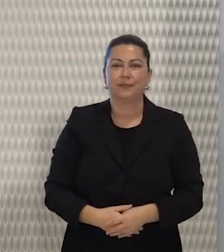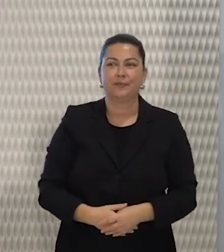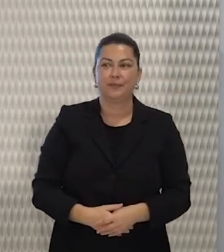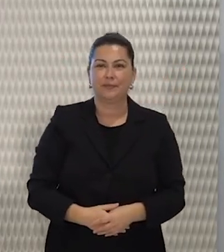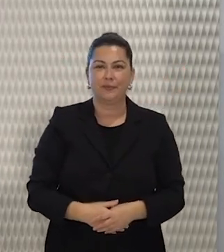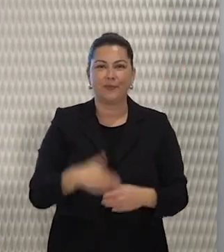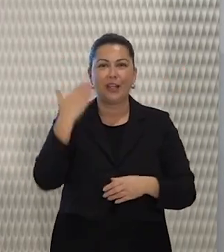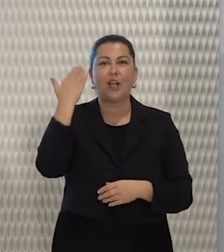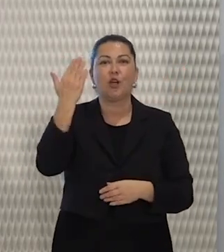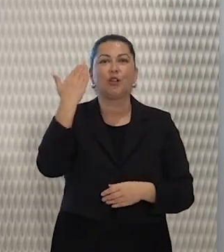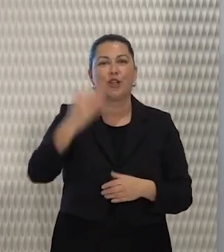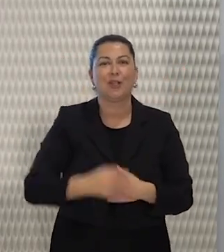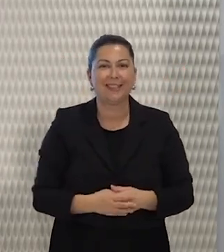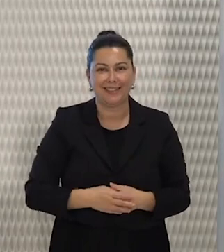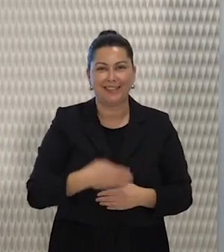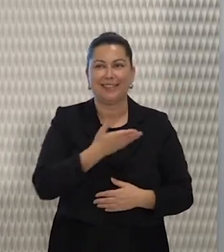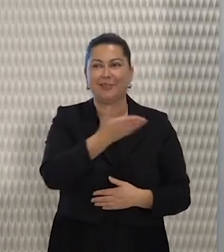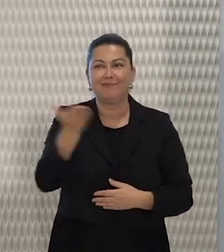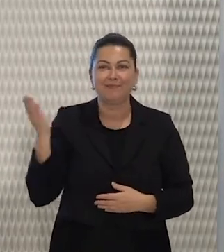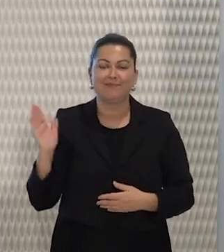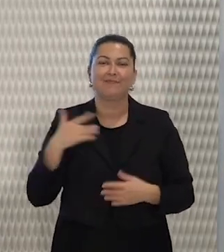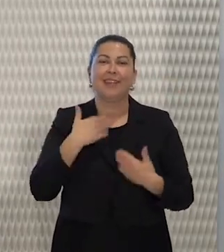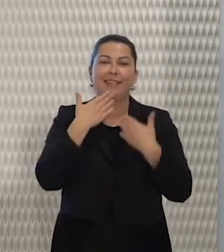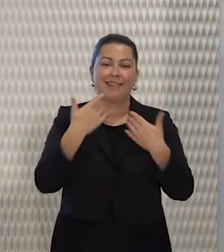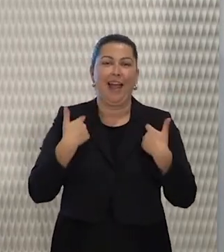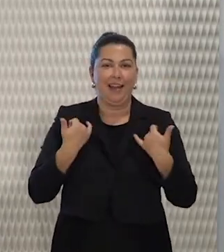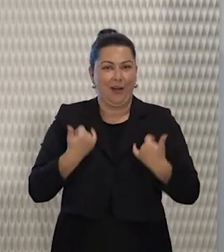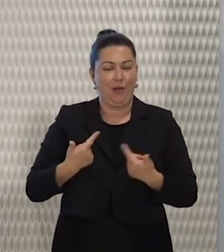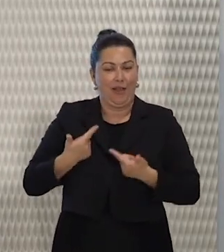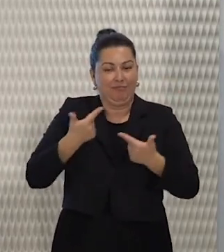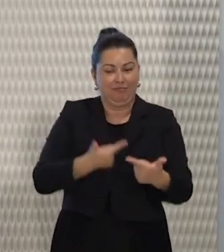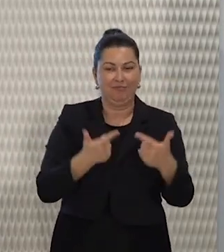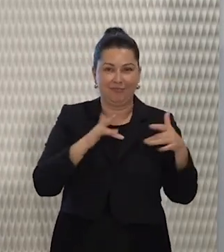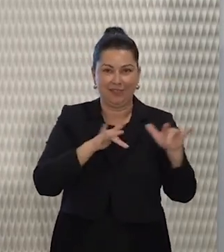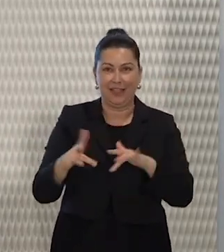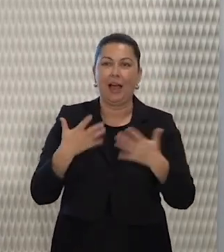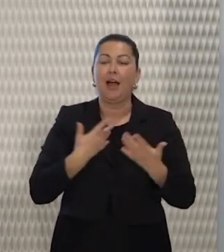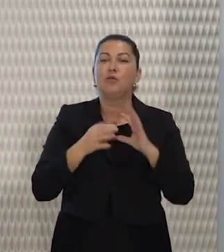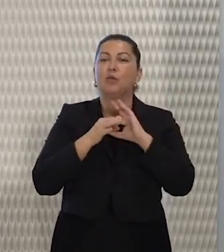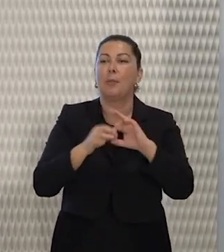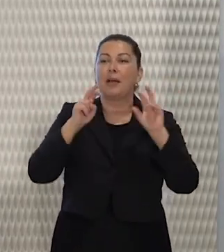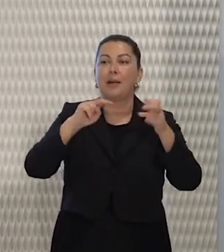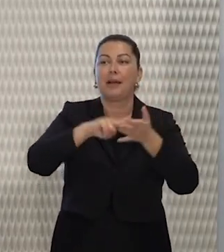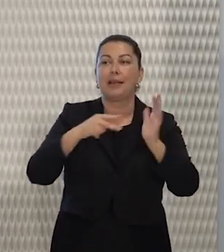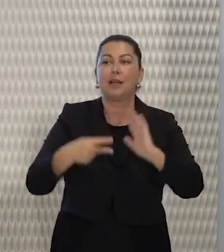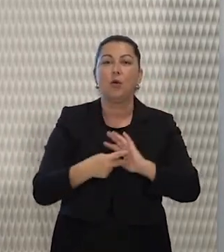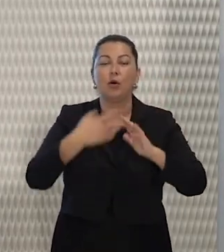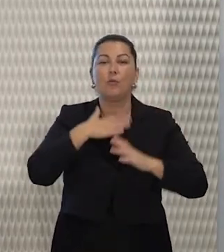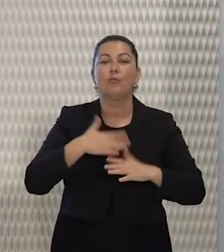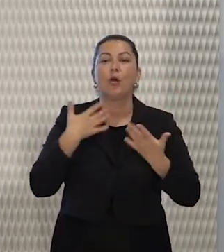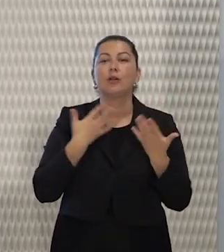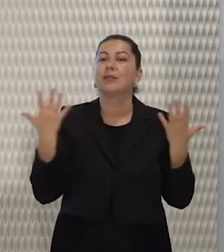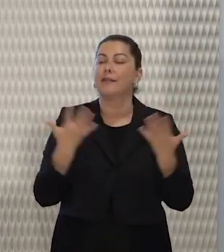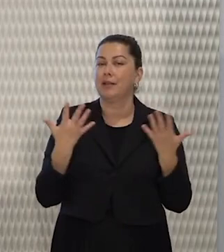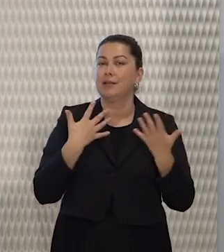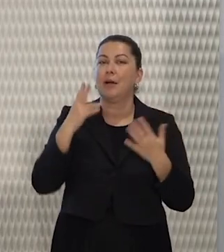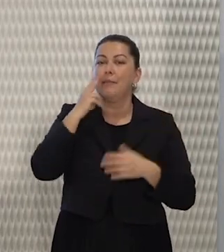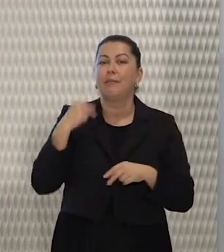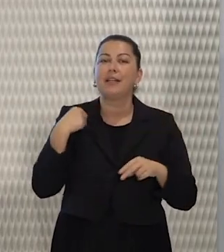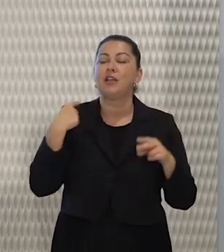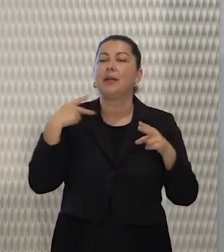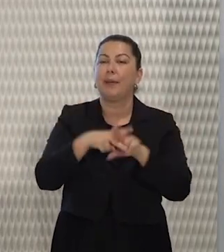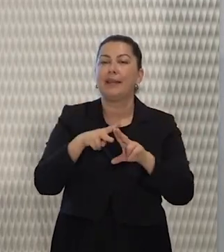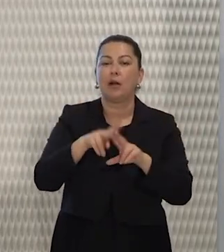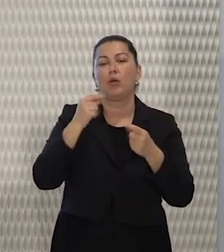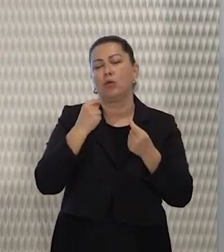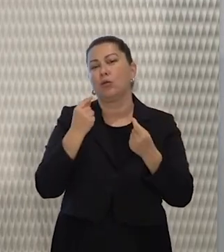Grüß Gott. Allerseits Dankeschön, dass ich hier sein darf. Ich möchte, wenn es um Technologie geht, die Menschen mit Behinderungen in der Inklusion